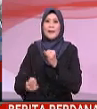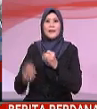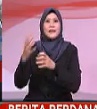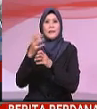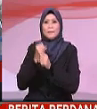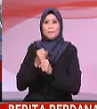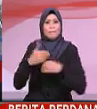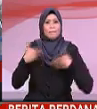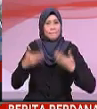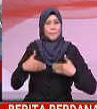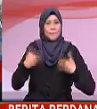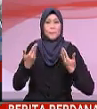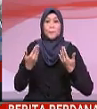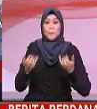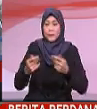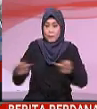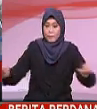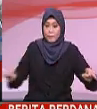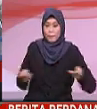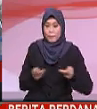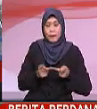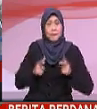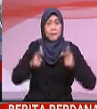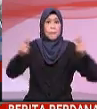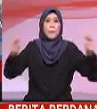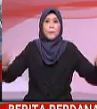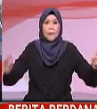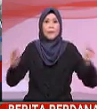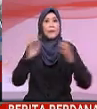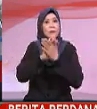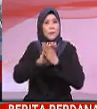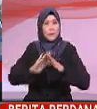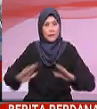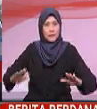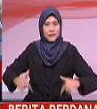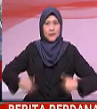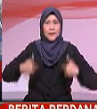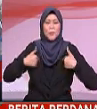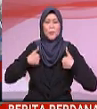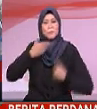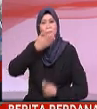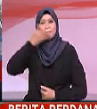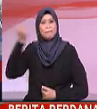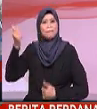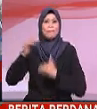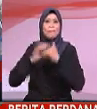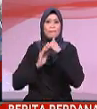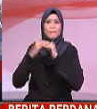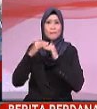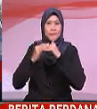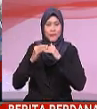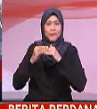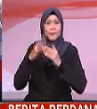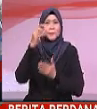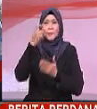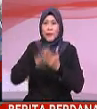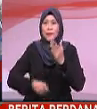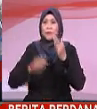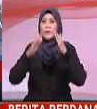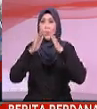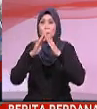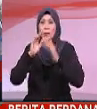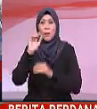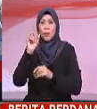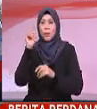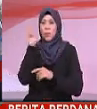baharu. Kawasannya lebih luas, kemudahan yang lebih baik, keselamatan dan kehidupan yang lebih selesa. Malah harga pasarannya